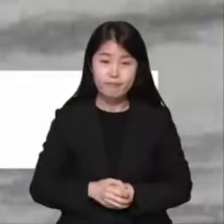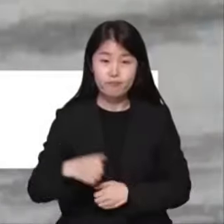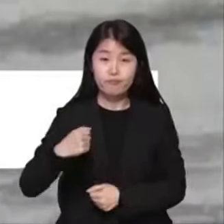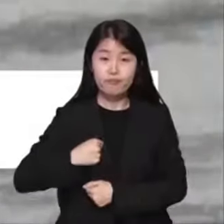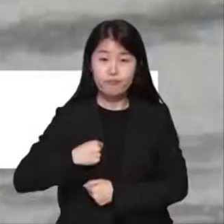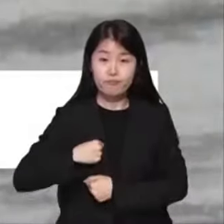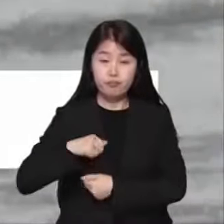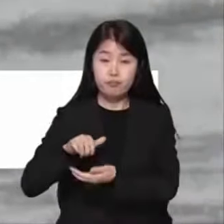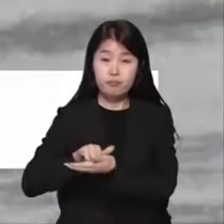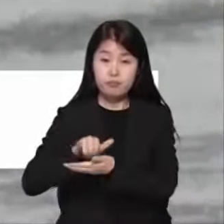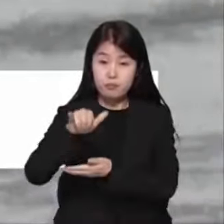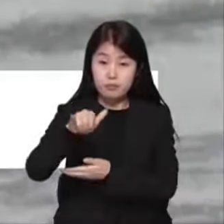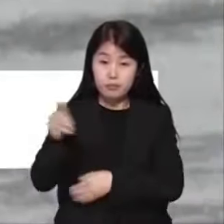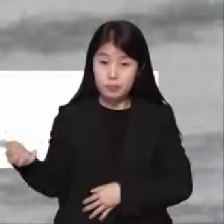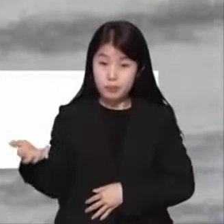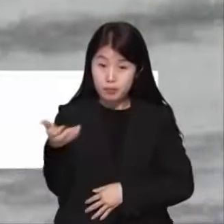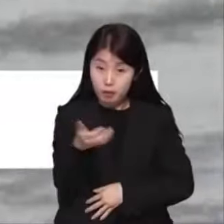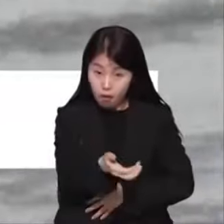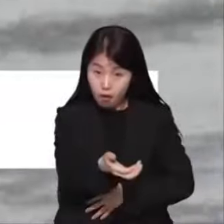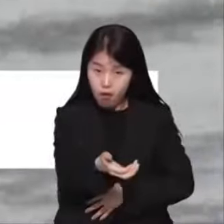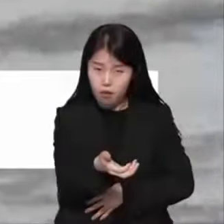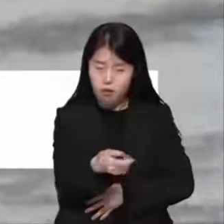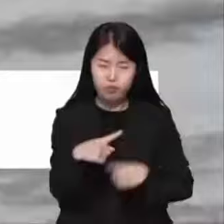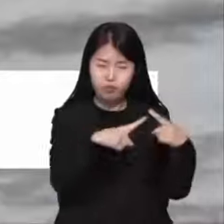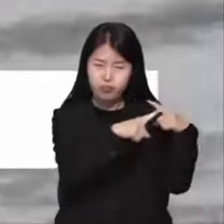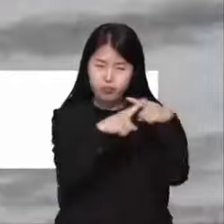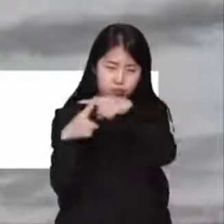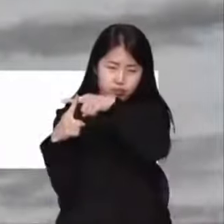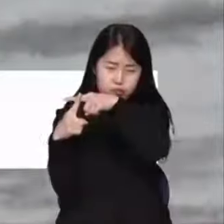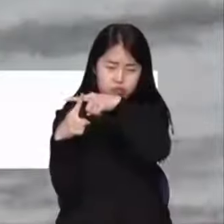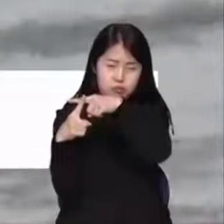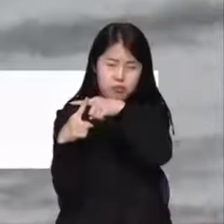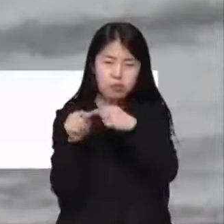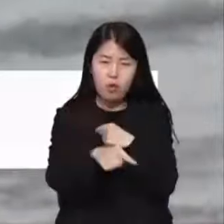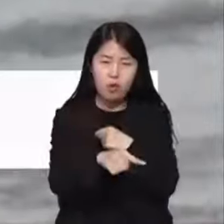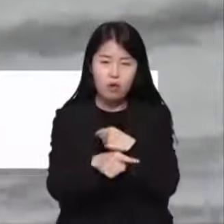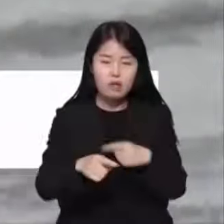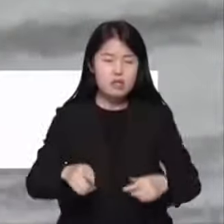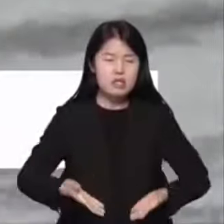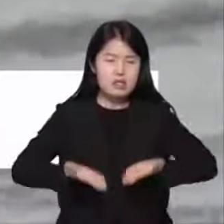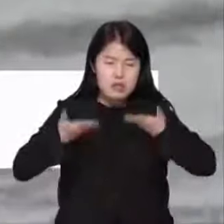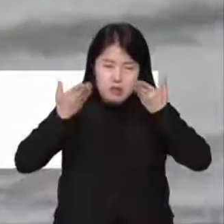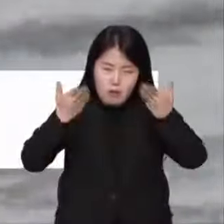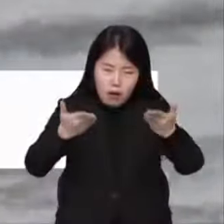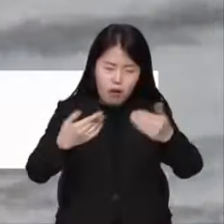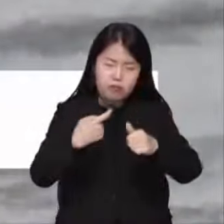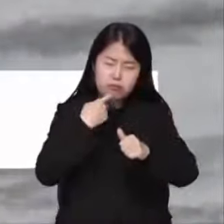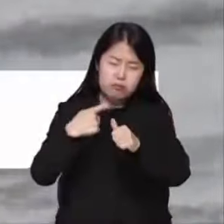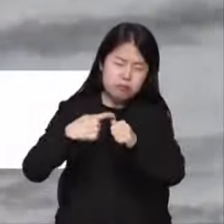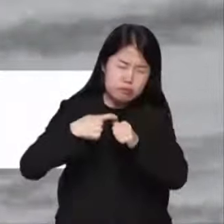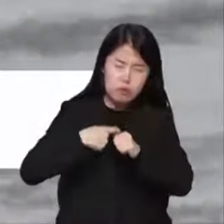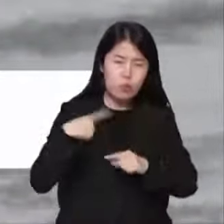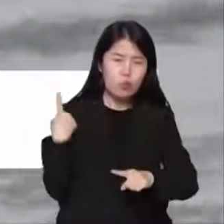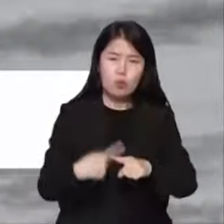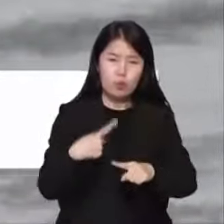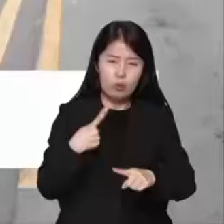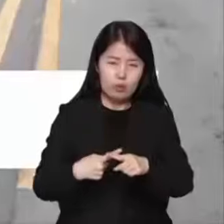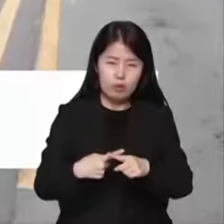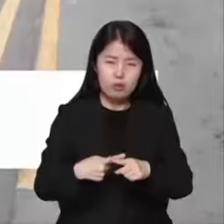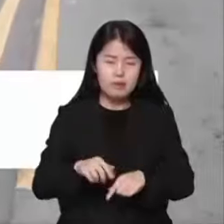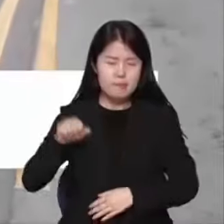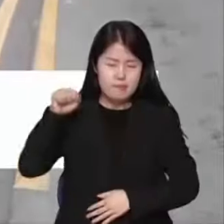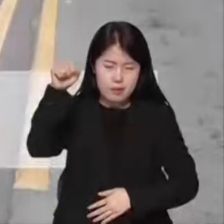상생이 아닌 일방적 희생을 강요한 살생이기에 무안 이전을 결사 반대하고 있는